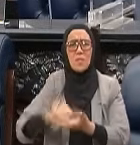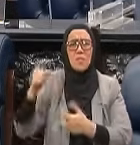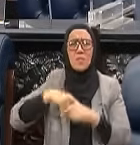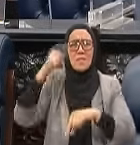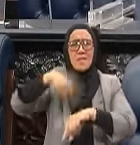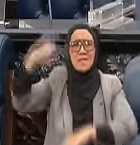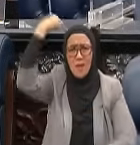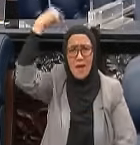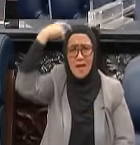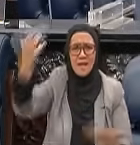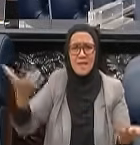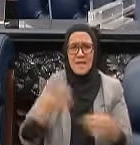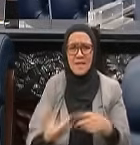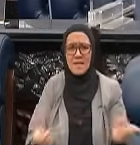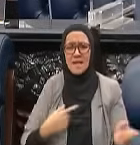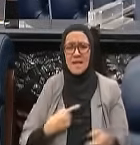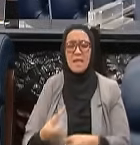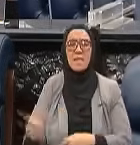fashion